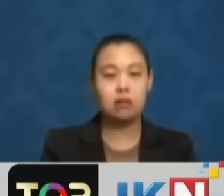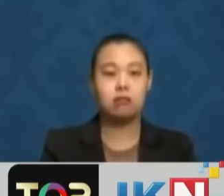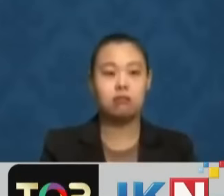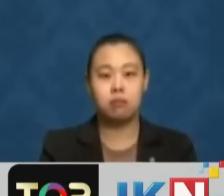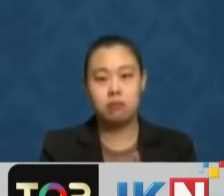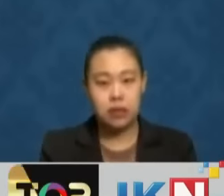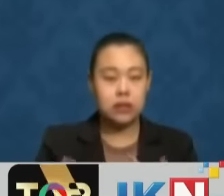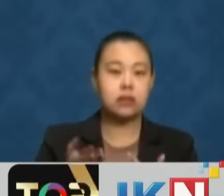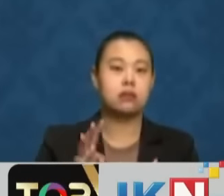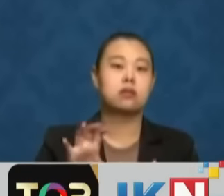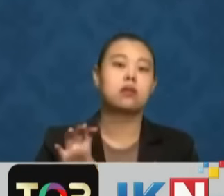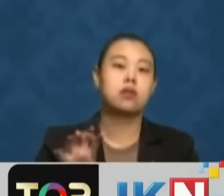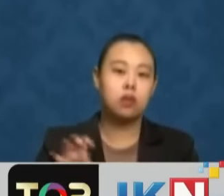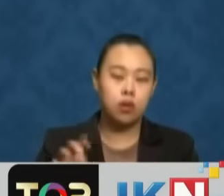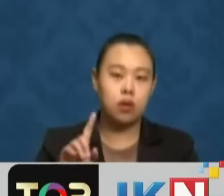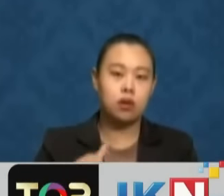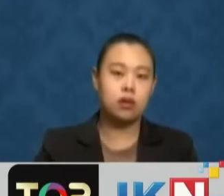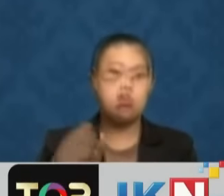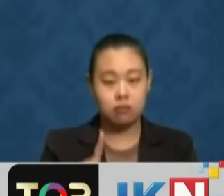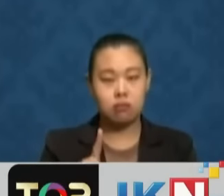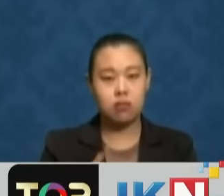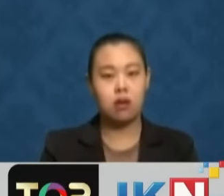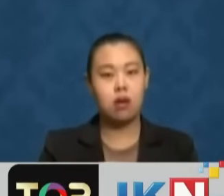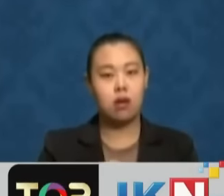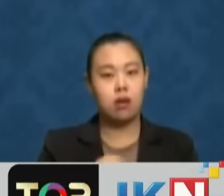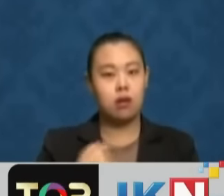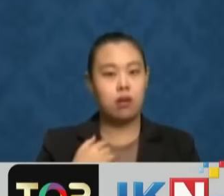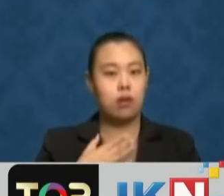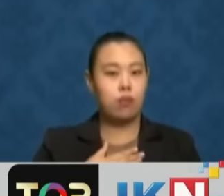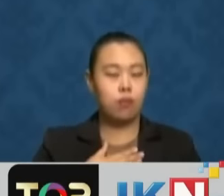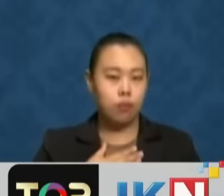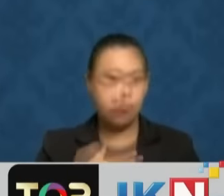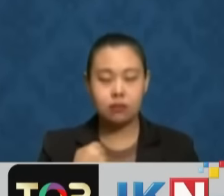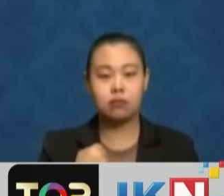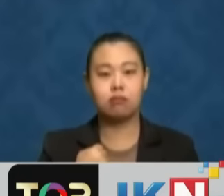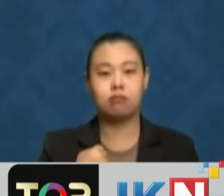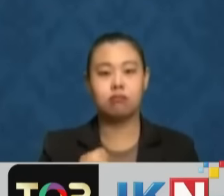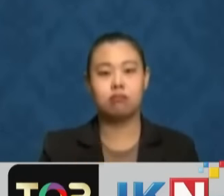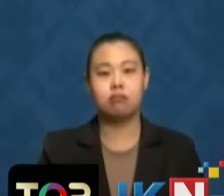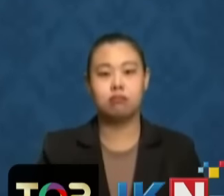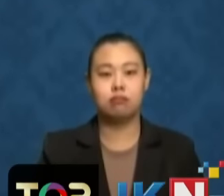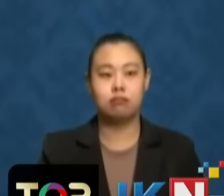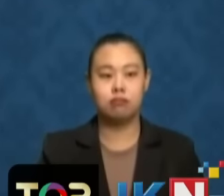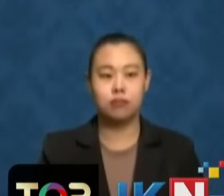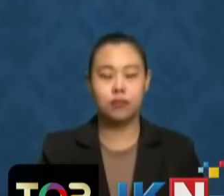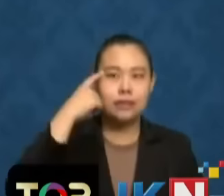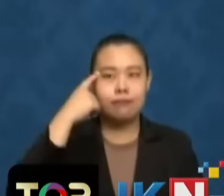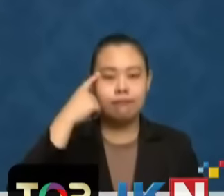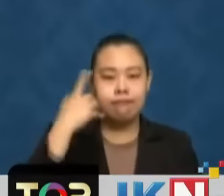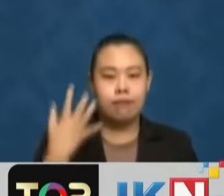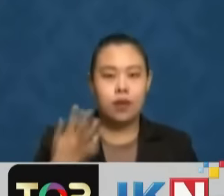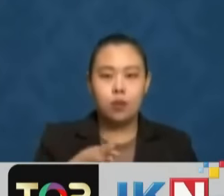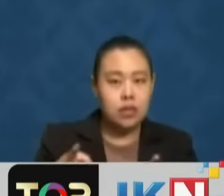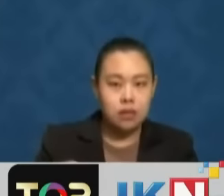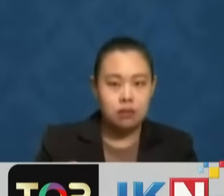คมซึ่งตัวผมเองก็ขอยืนยันณสถานที่แห่งนี้นะครับว่าตัวผมเองมีความตั้งใจถ้าหากว่